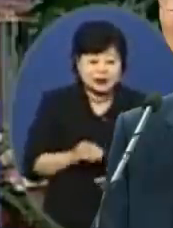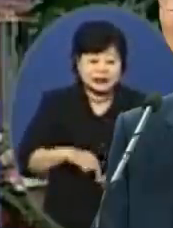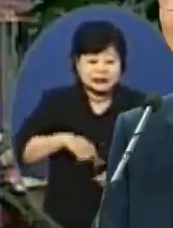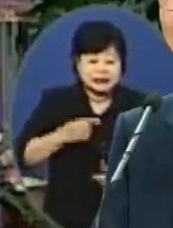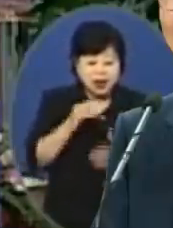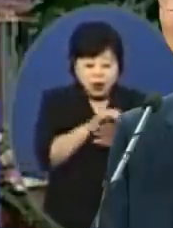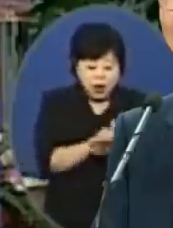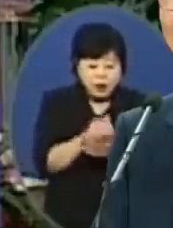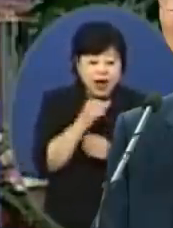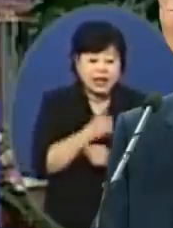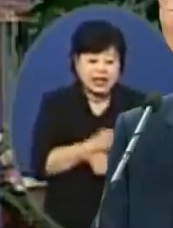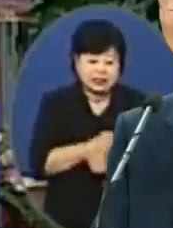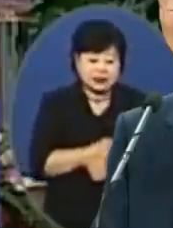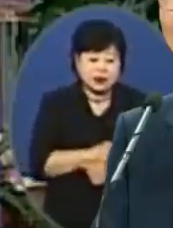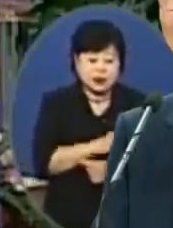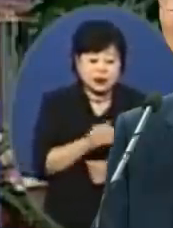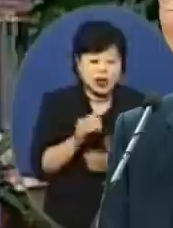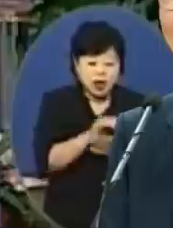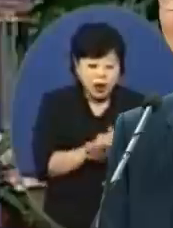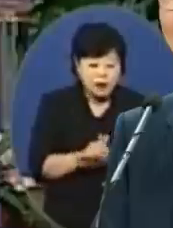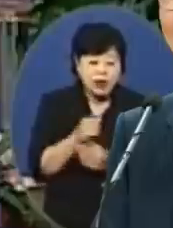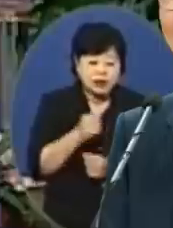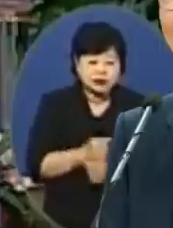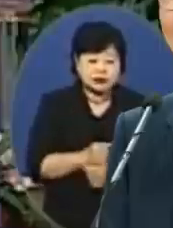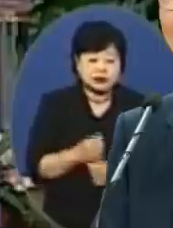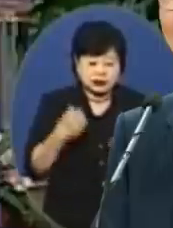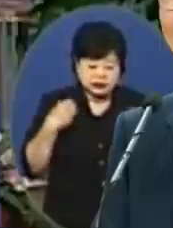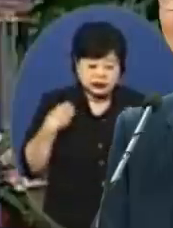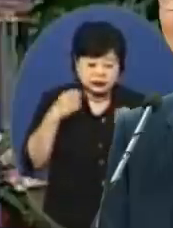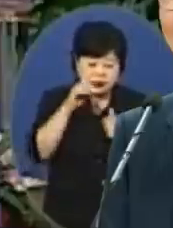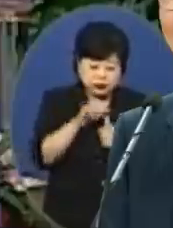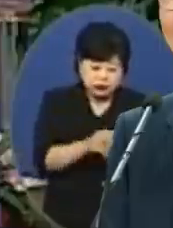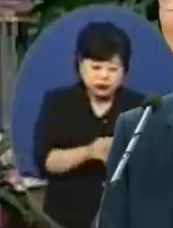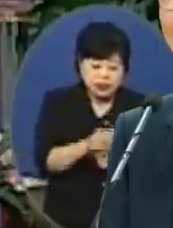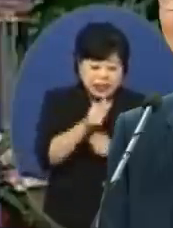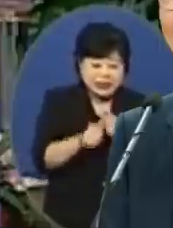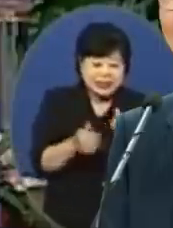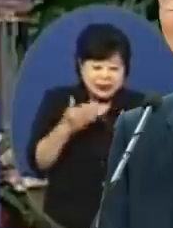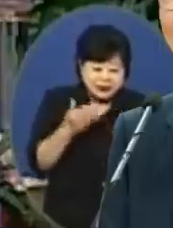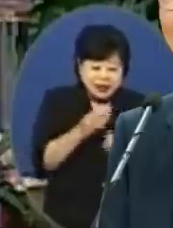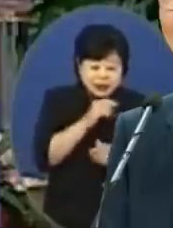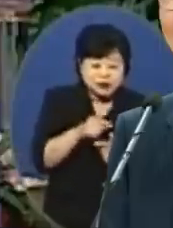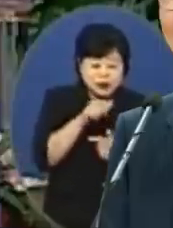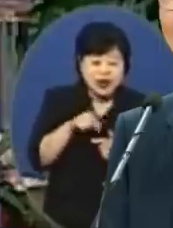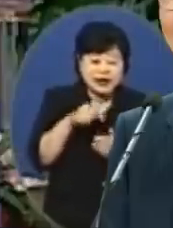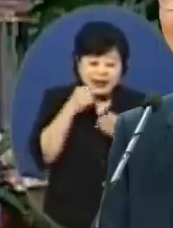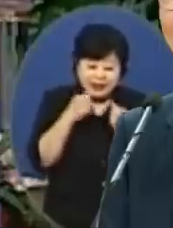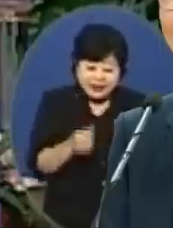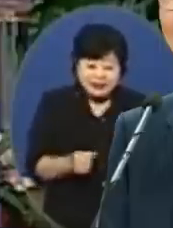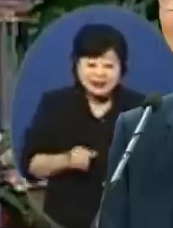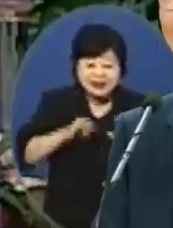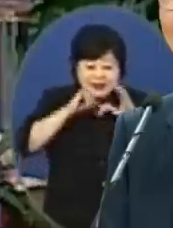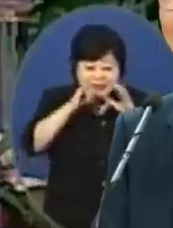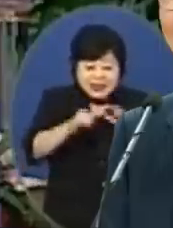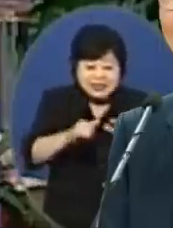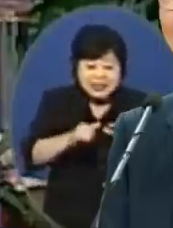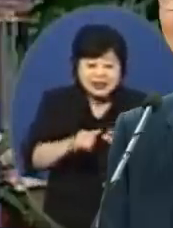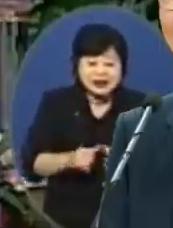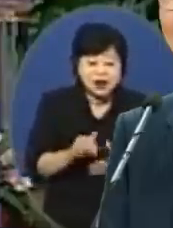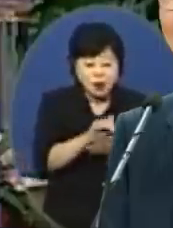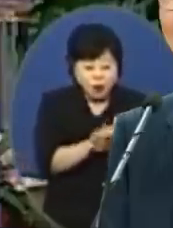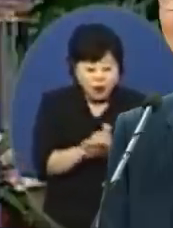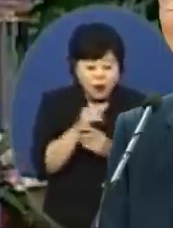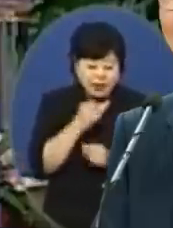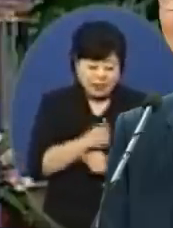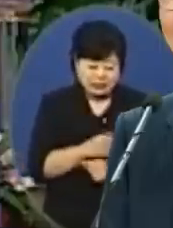자기와 화목하게 하시고 또 우리에게 화목해야 하는 직분을 주셨으니 곧 하나님께서 그리스도 안에 계시사 세상을 자기와